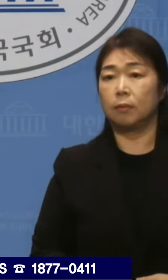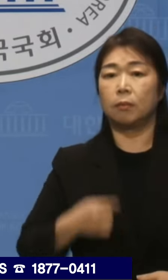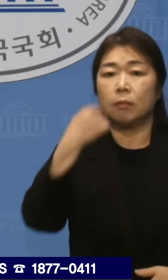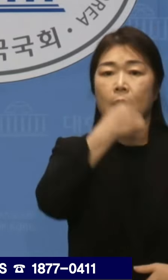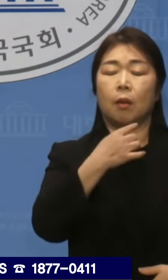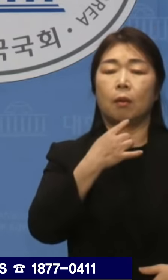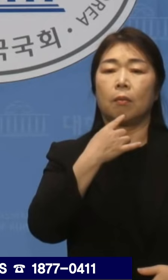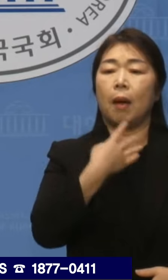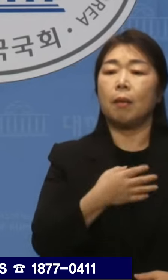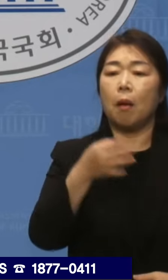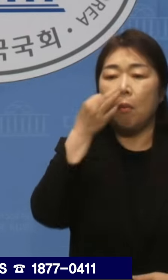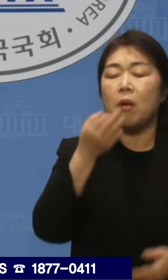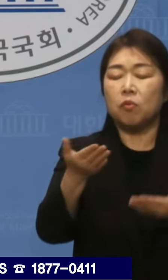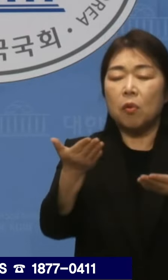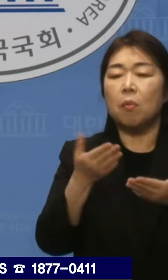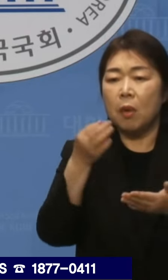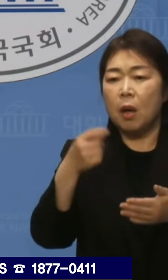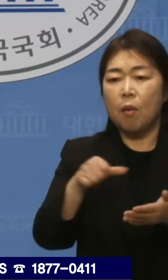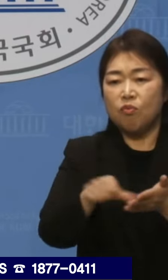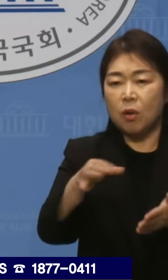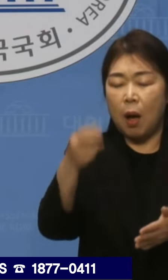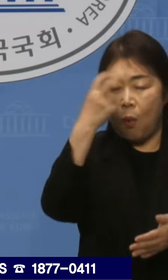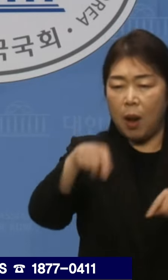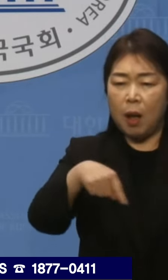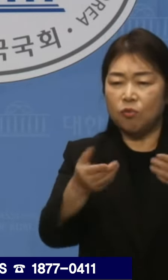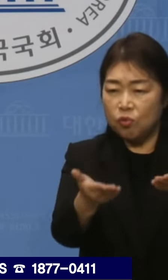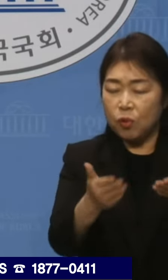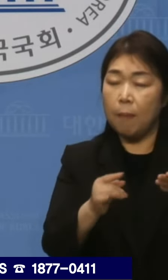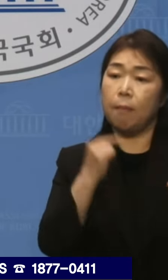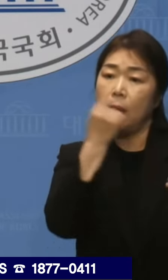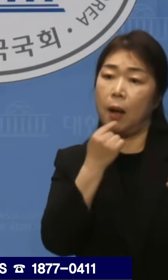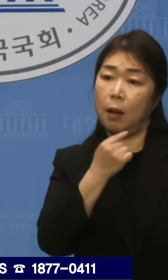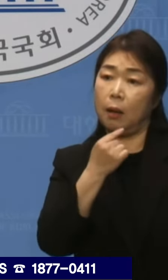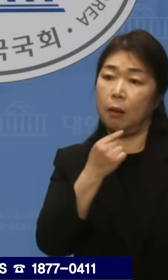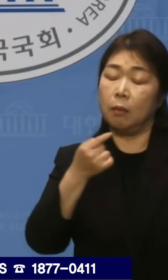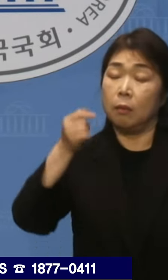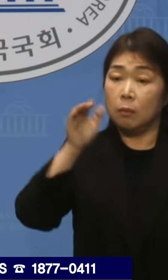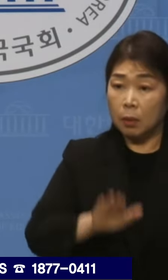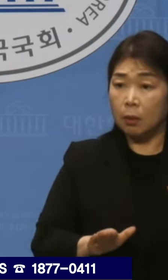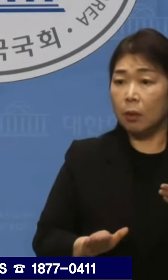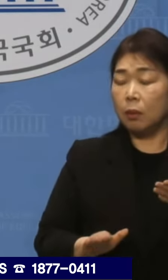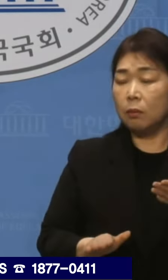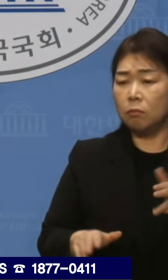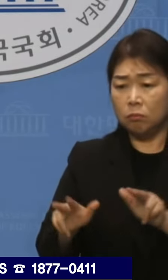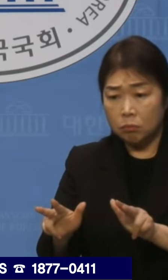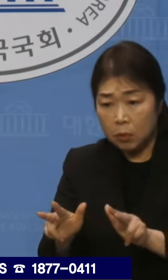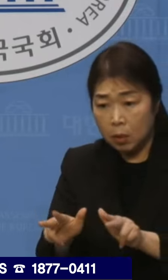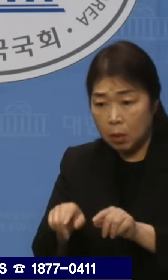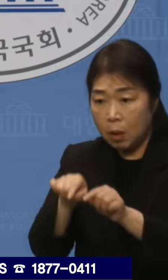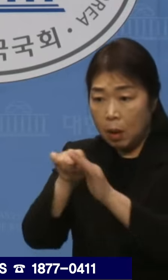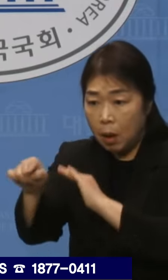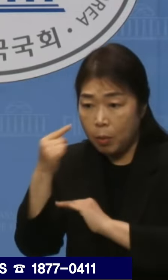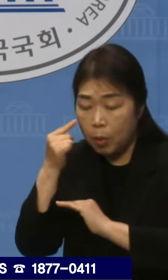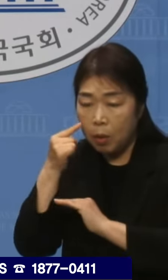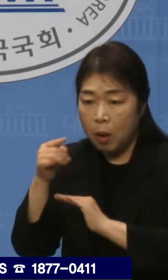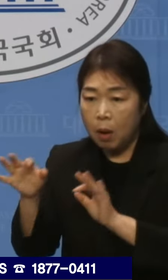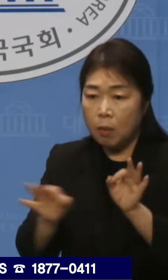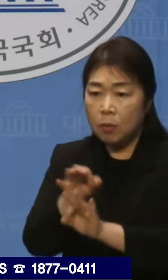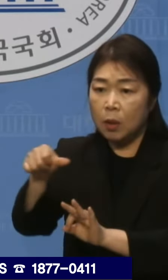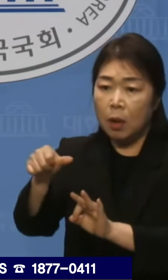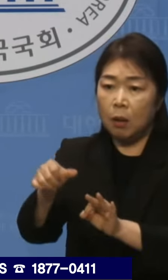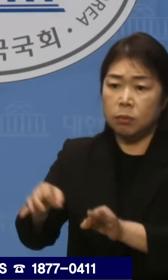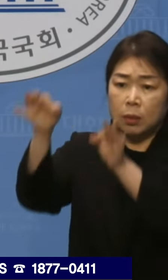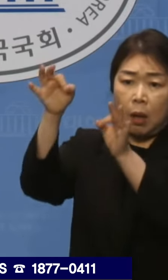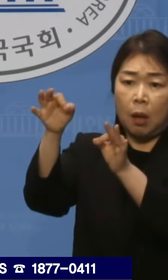누구인들 못하겠습니까? 정부와 여당은 입만 열면 민생을 외치는데 물가 하나 제대로 못 잡는 이유가